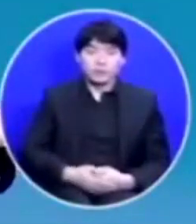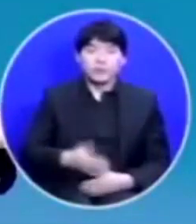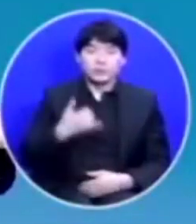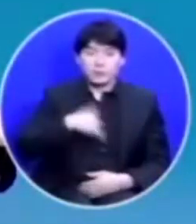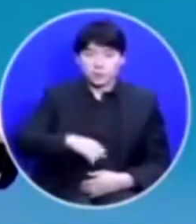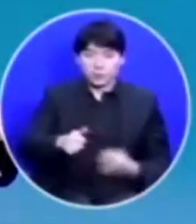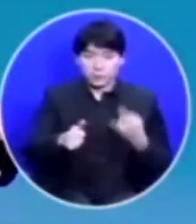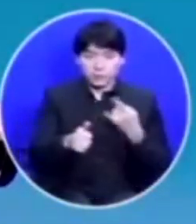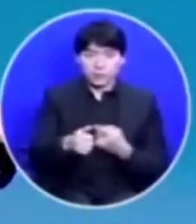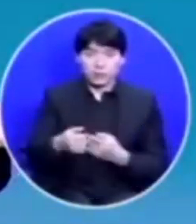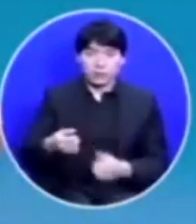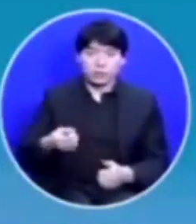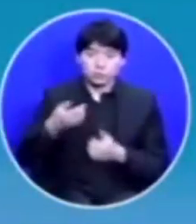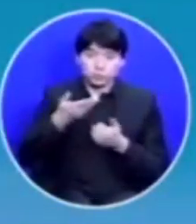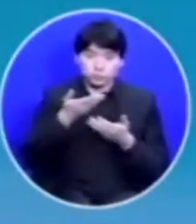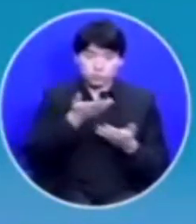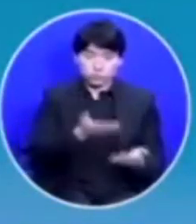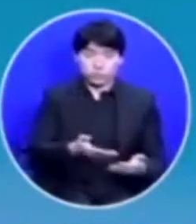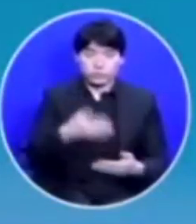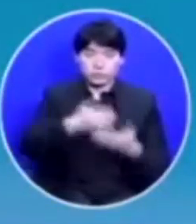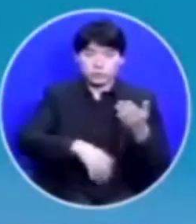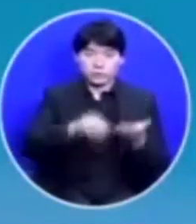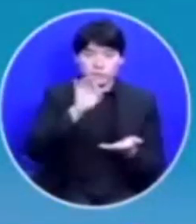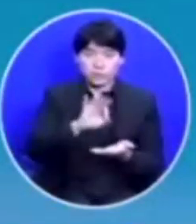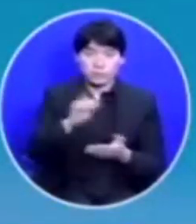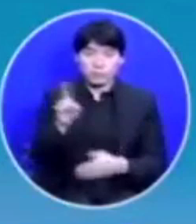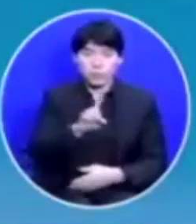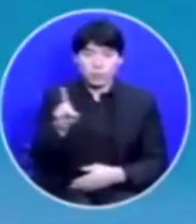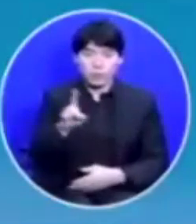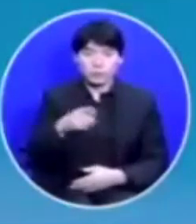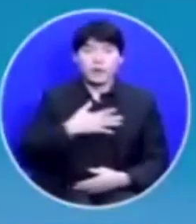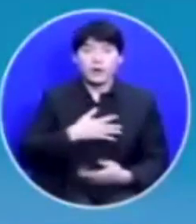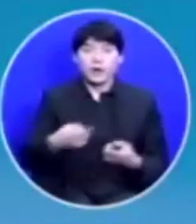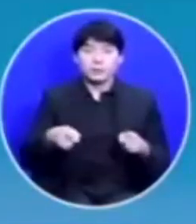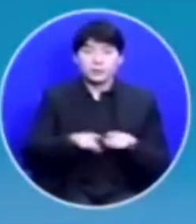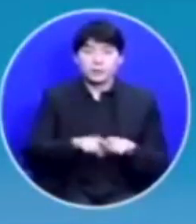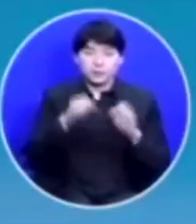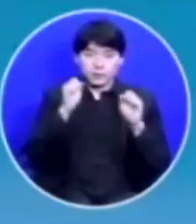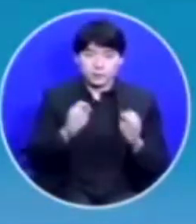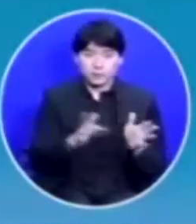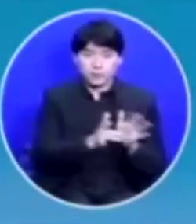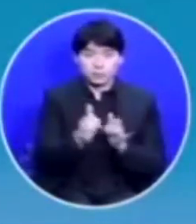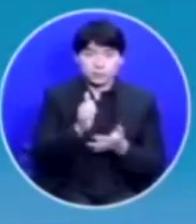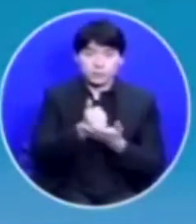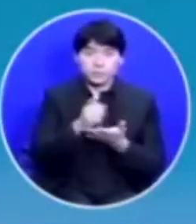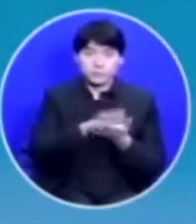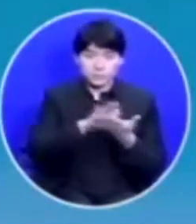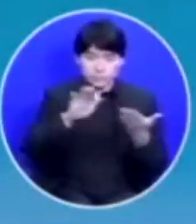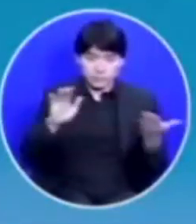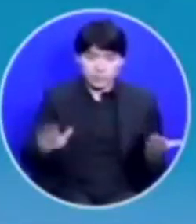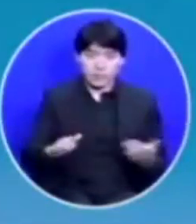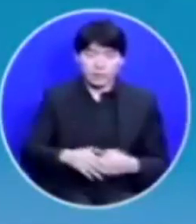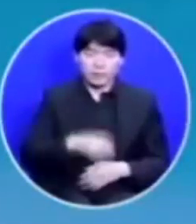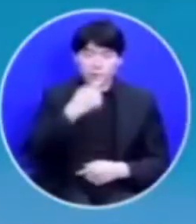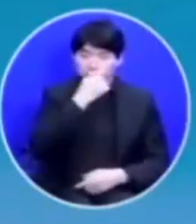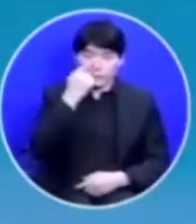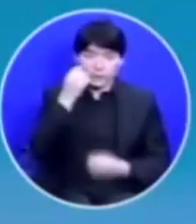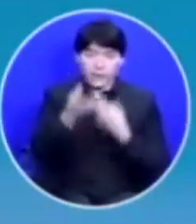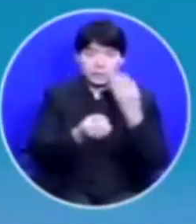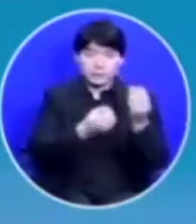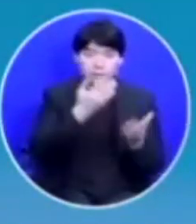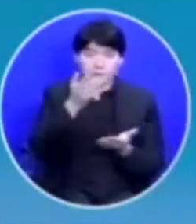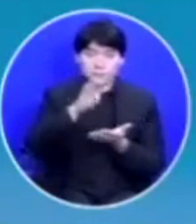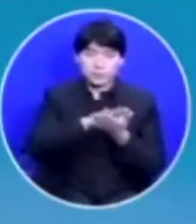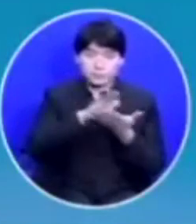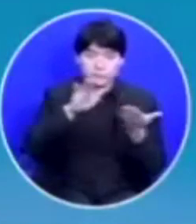큰 유산은 지금도 나와 함께 계시는 예수님 이십니다 그 간증 이에요